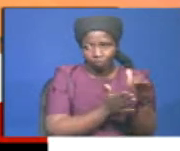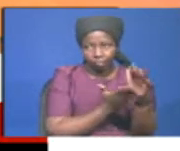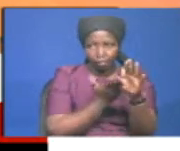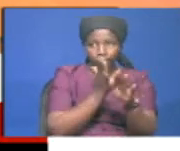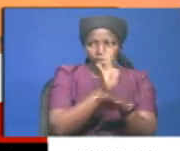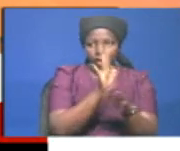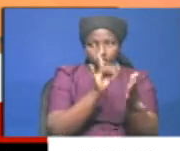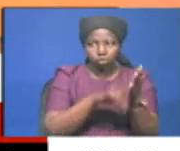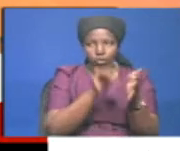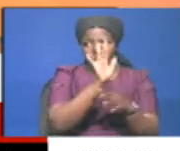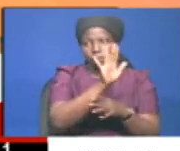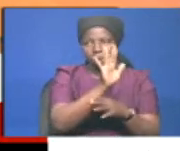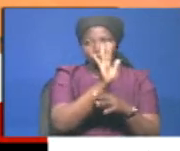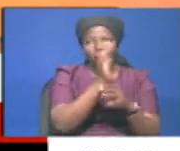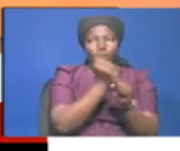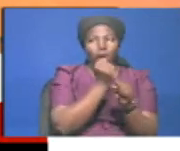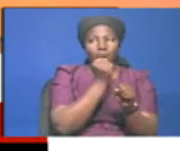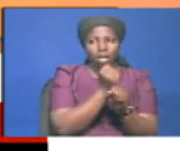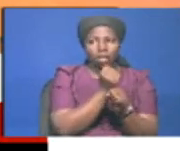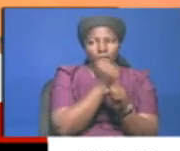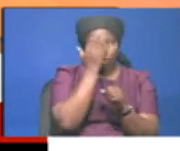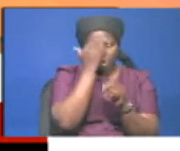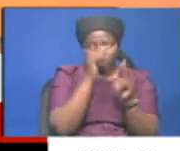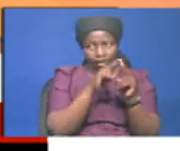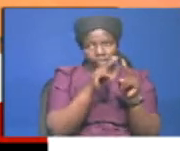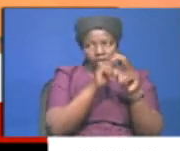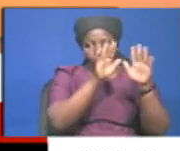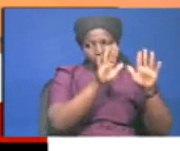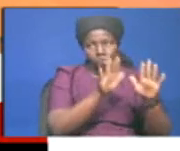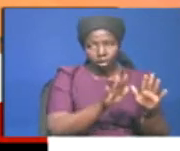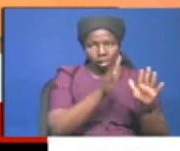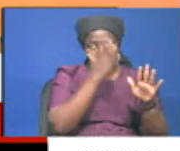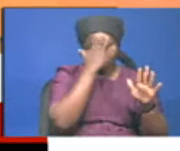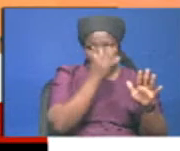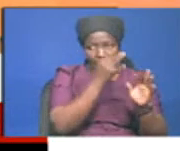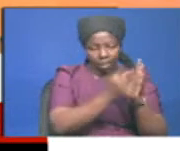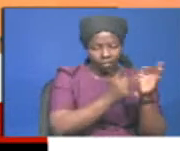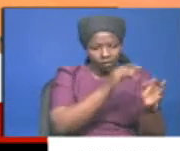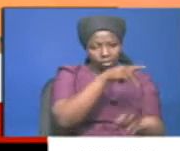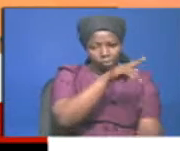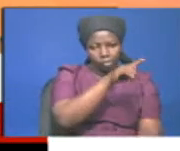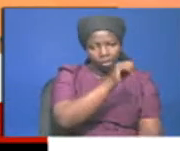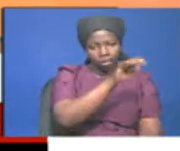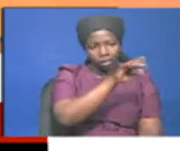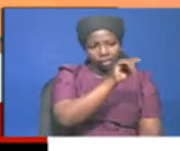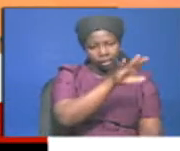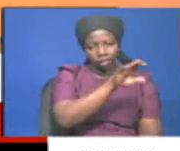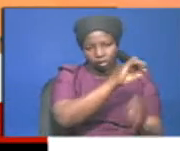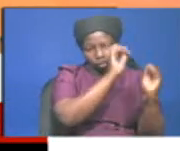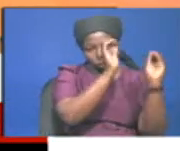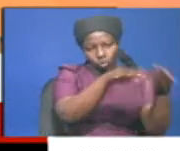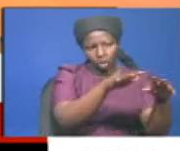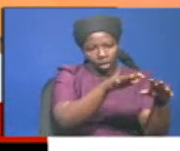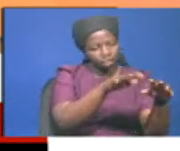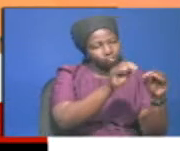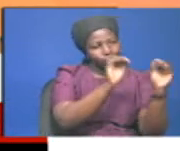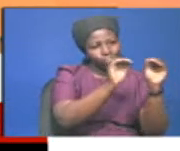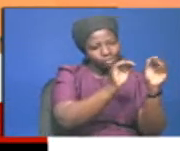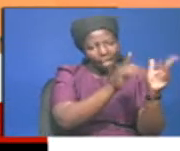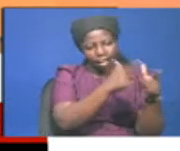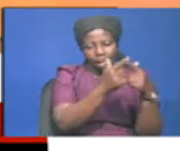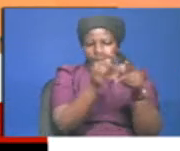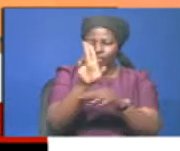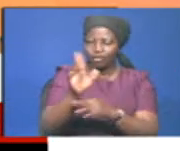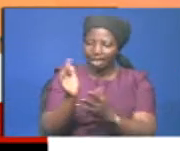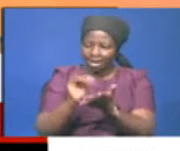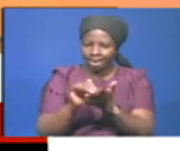ni muhimu ikiwa pengine ile plastiki badala ya kuwekwa katika mazingira ambapo italeta tatizo itumike katika